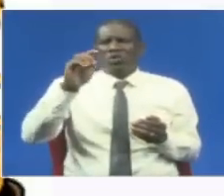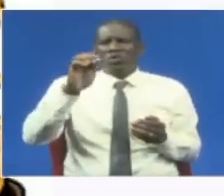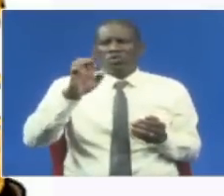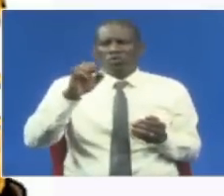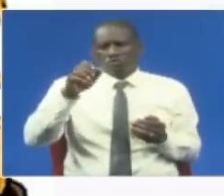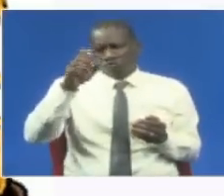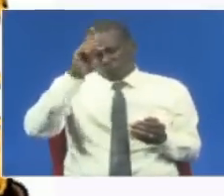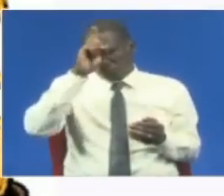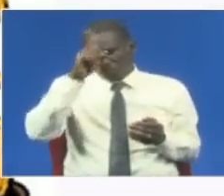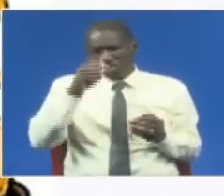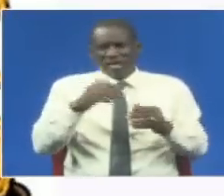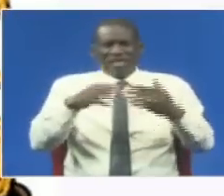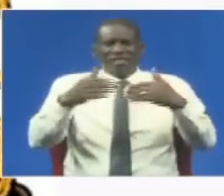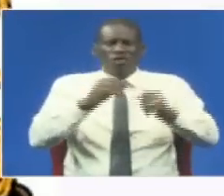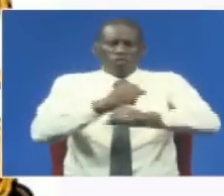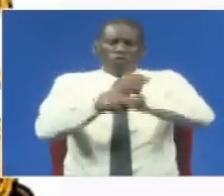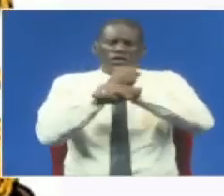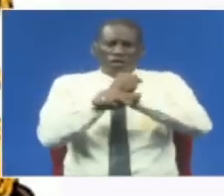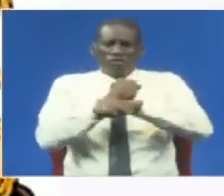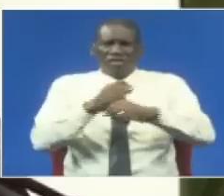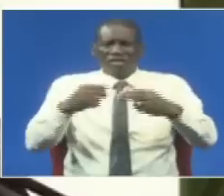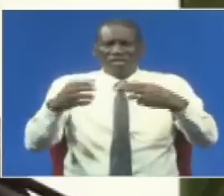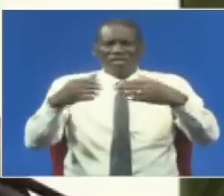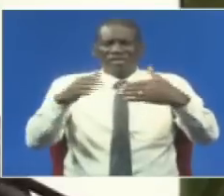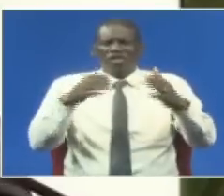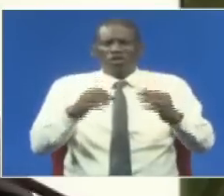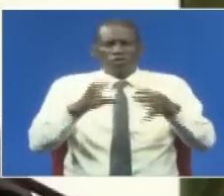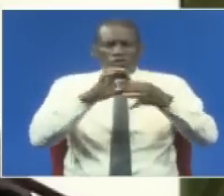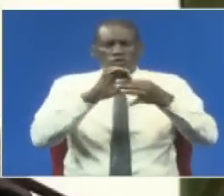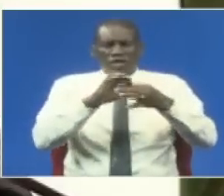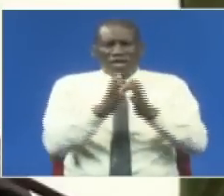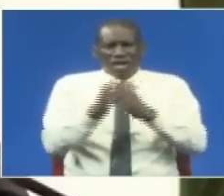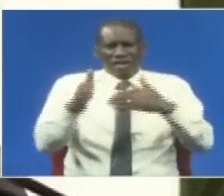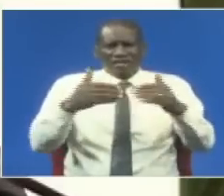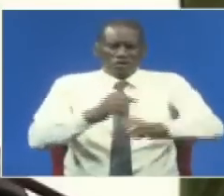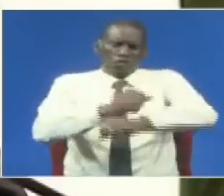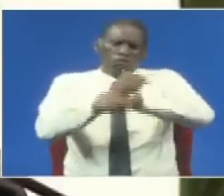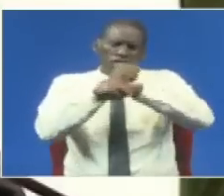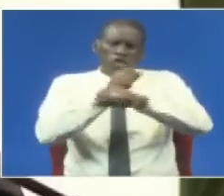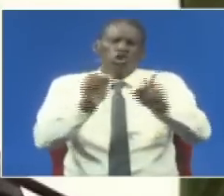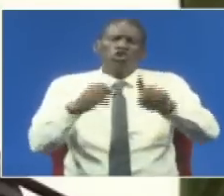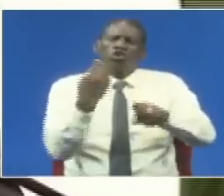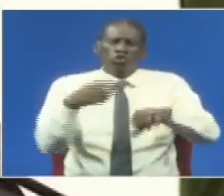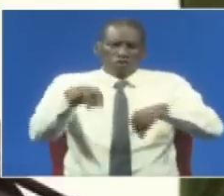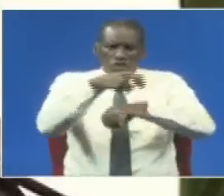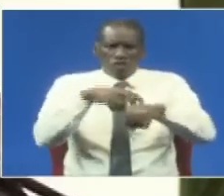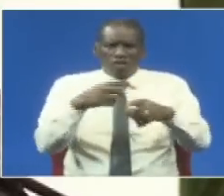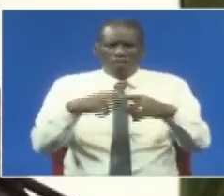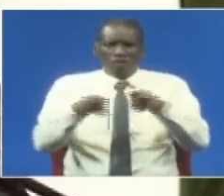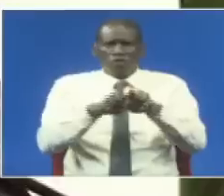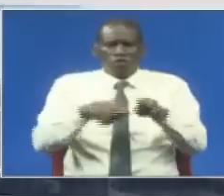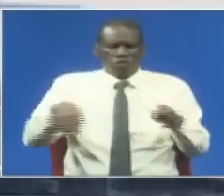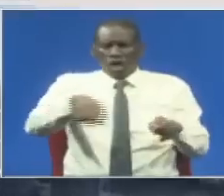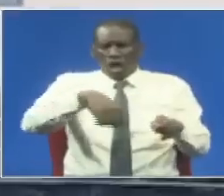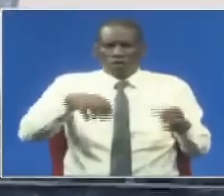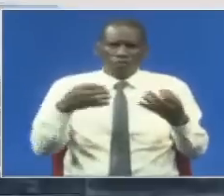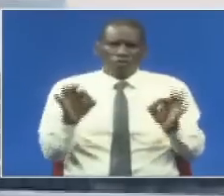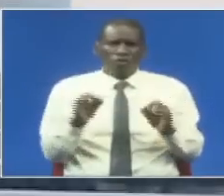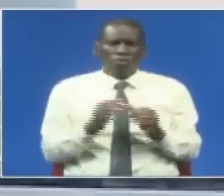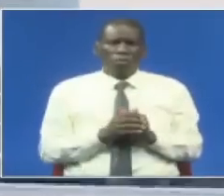A symbol of protection, symbol of unity, and a symbol of defense, not only of nation, but also our freedoms.